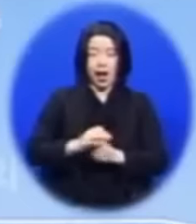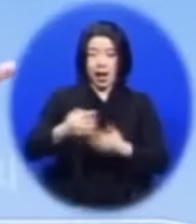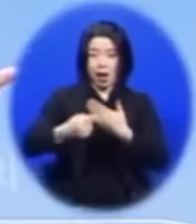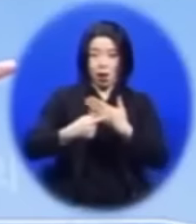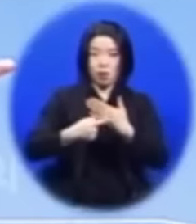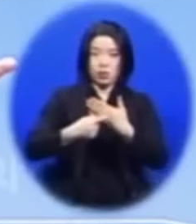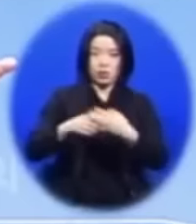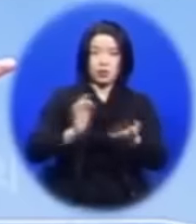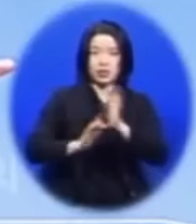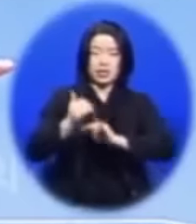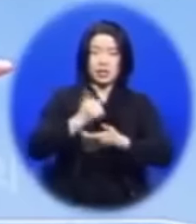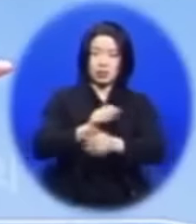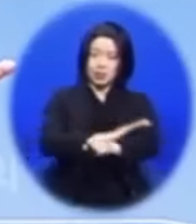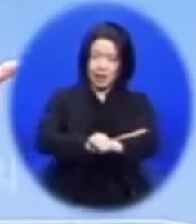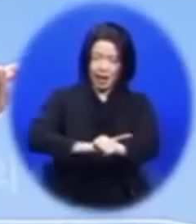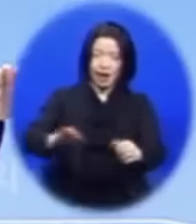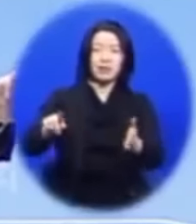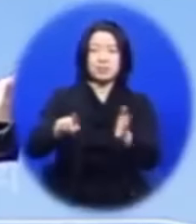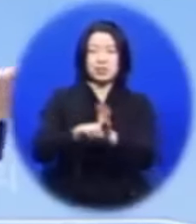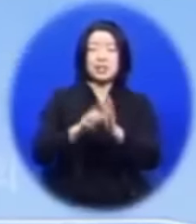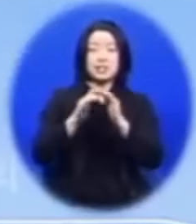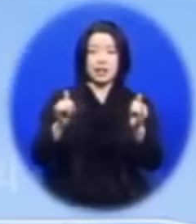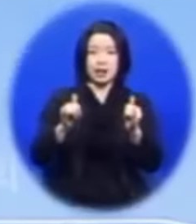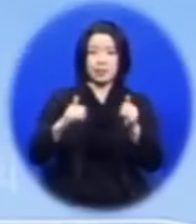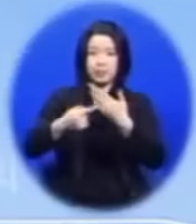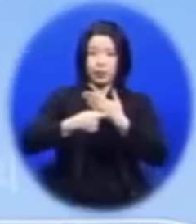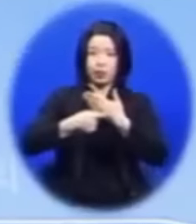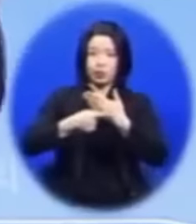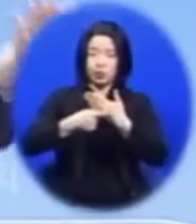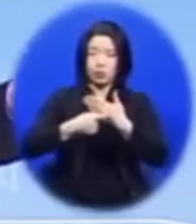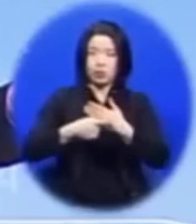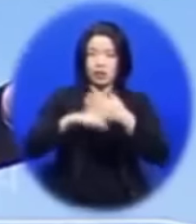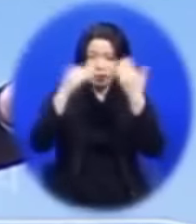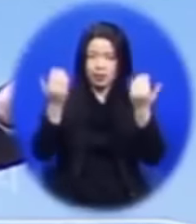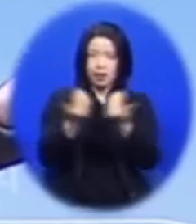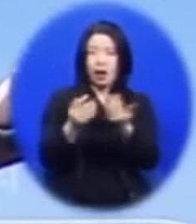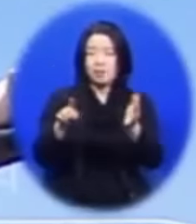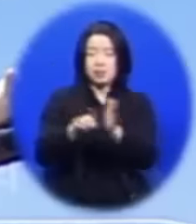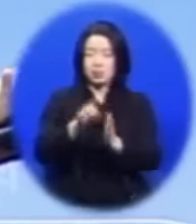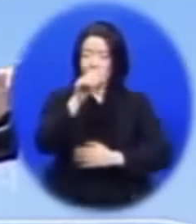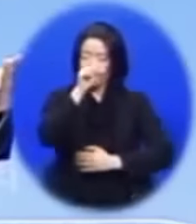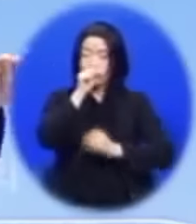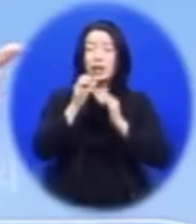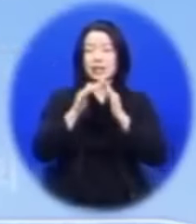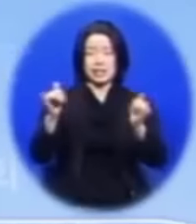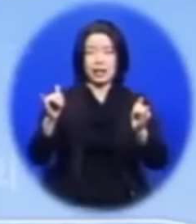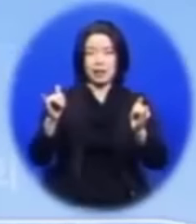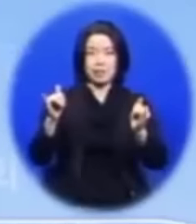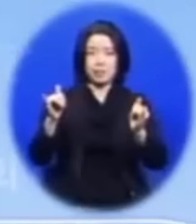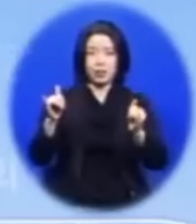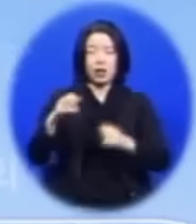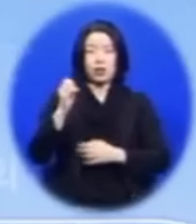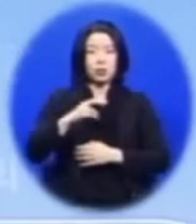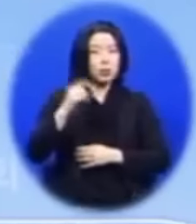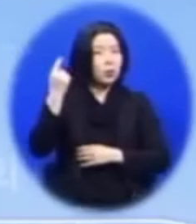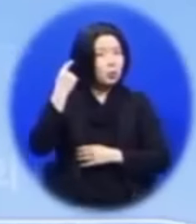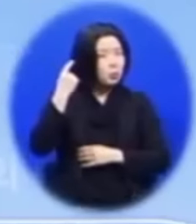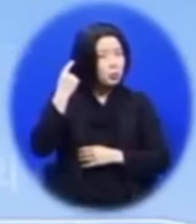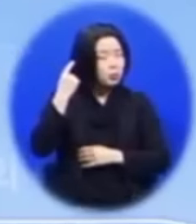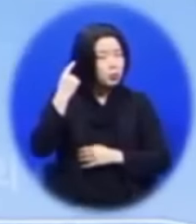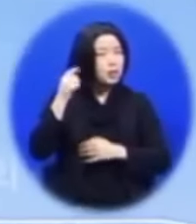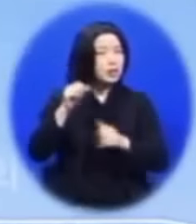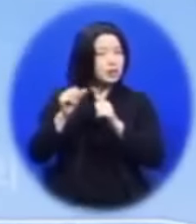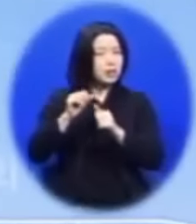예수를 잘 믿는 사람들 겉으로는 다 믿음이 좋다는 사람들 또 이렇게 귀에 들리기에